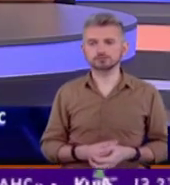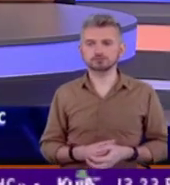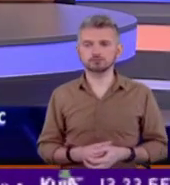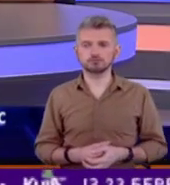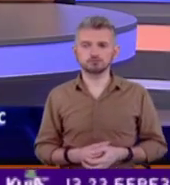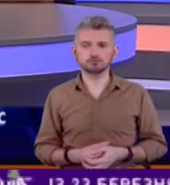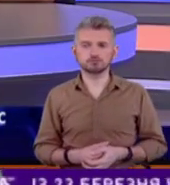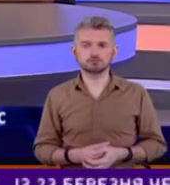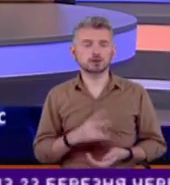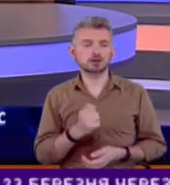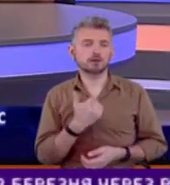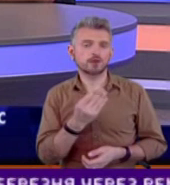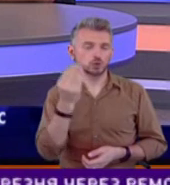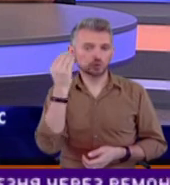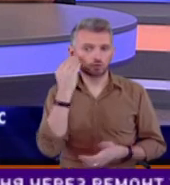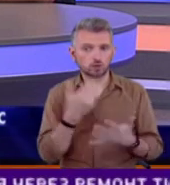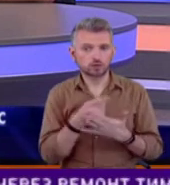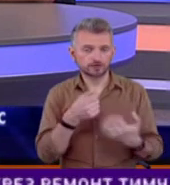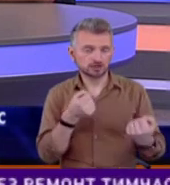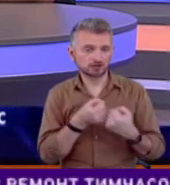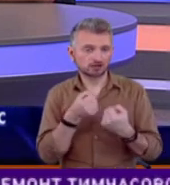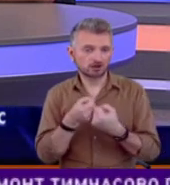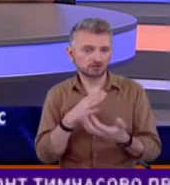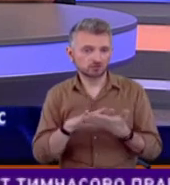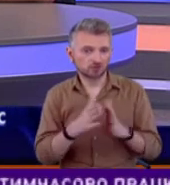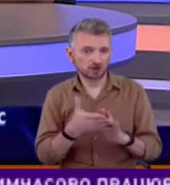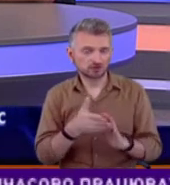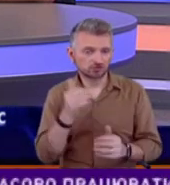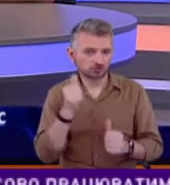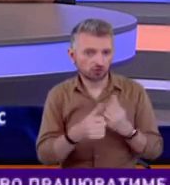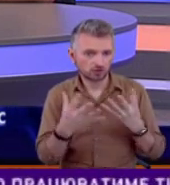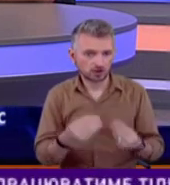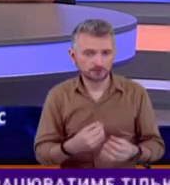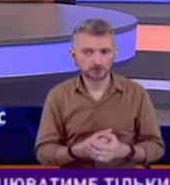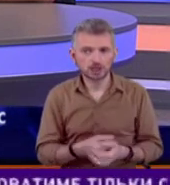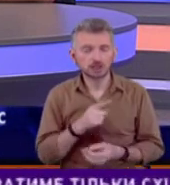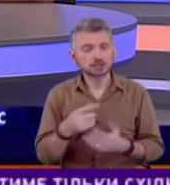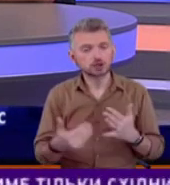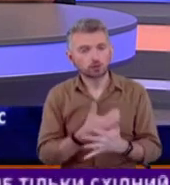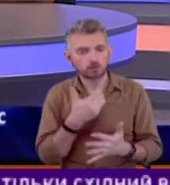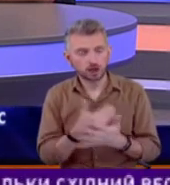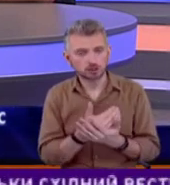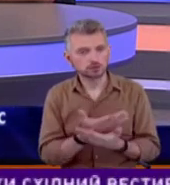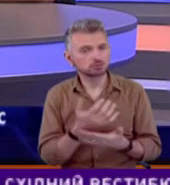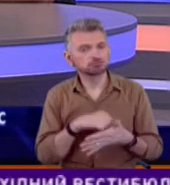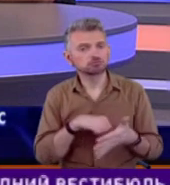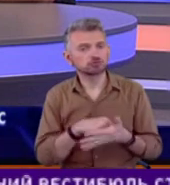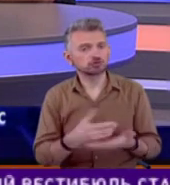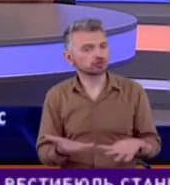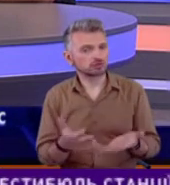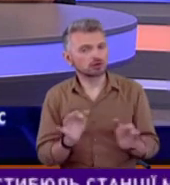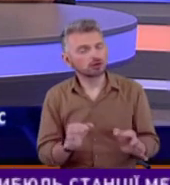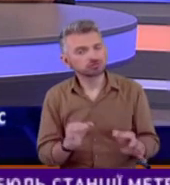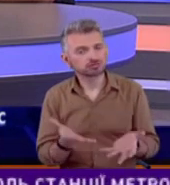Пане Владиславе, на вашу думку, от ви стикаєтеся з цією ситуацією щодня, ці новації, вони обумовлені якимись